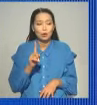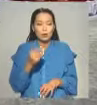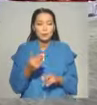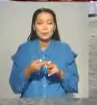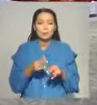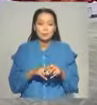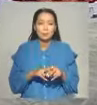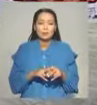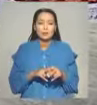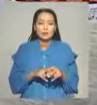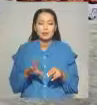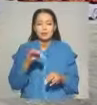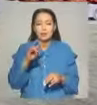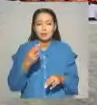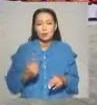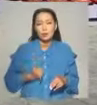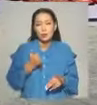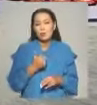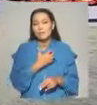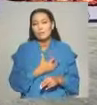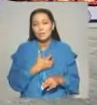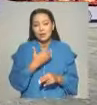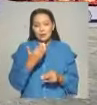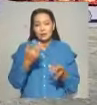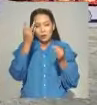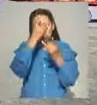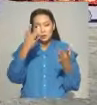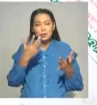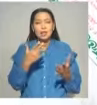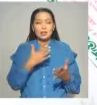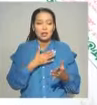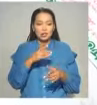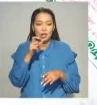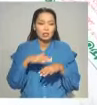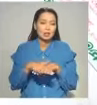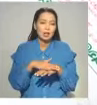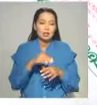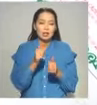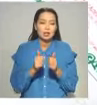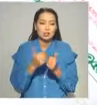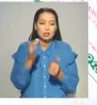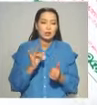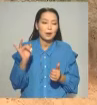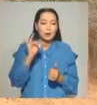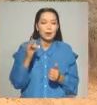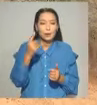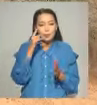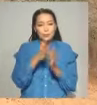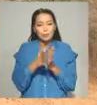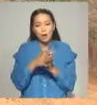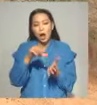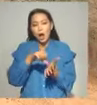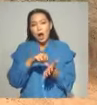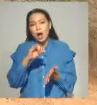– это предмет национальной гордости, важная составляющая культурного кода нашего народа. Важным инструментом исторического познания выступает